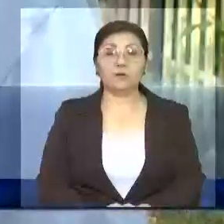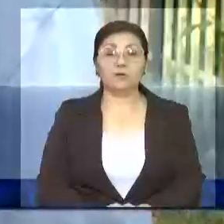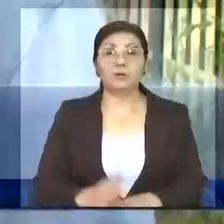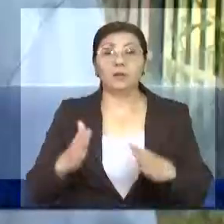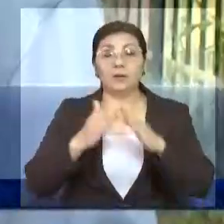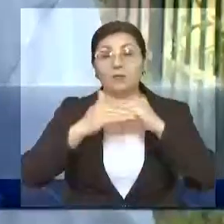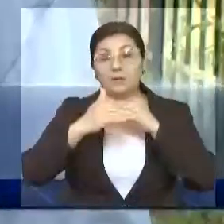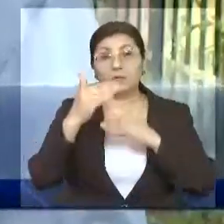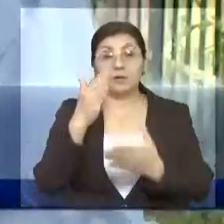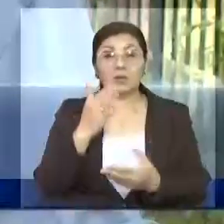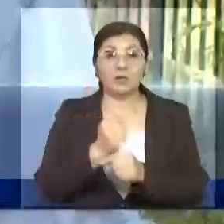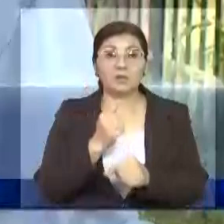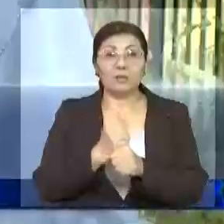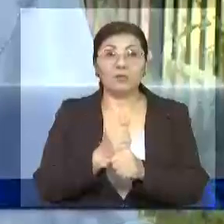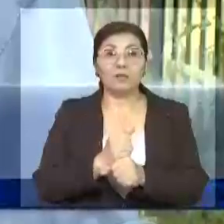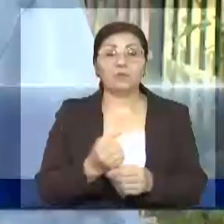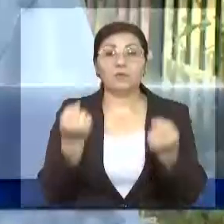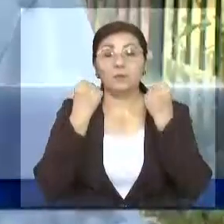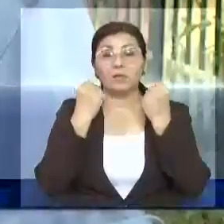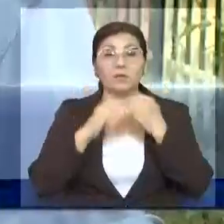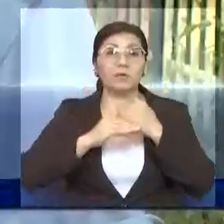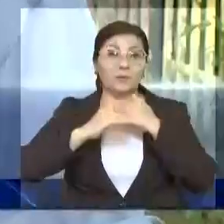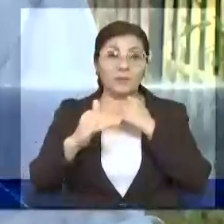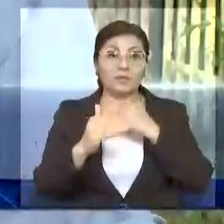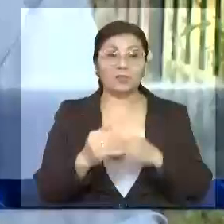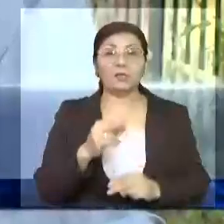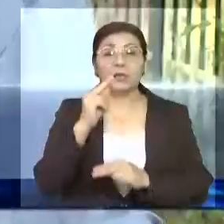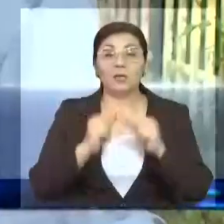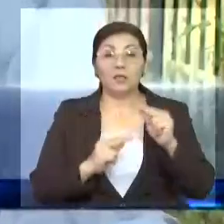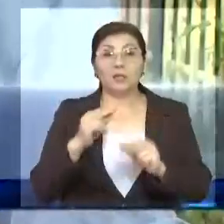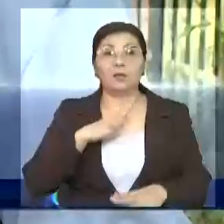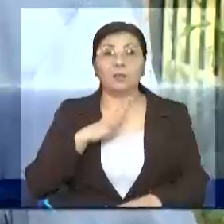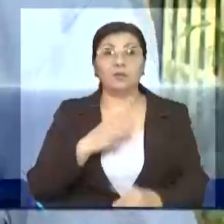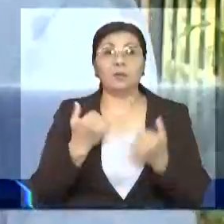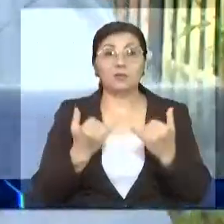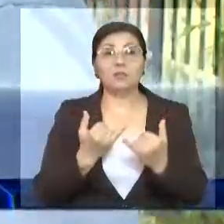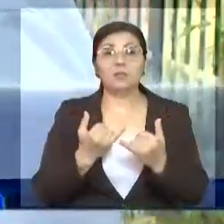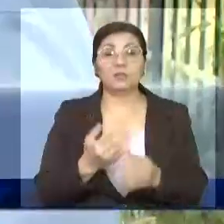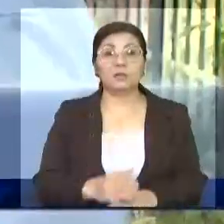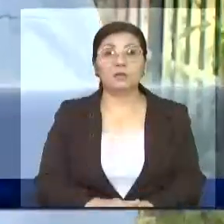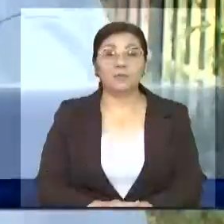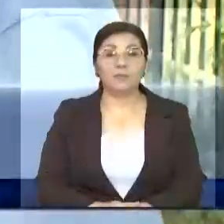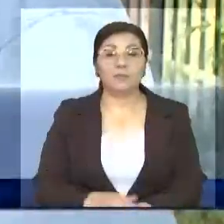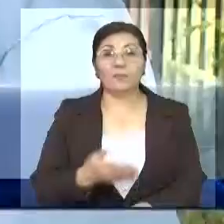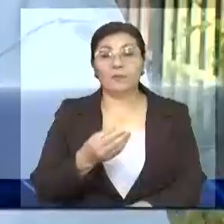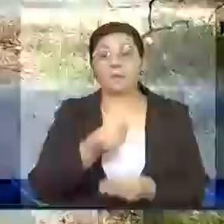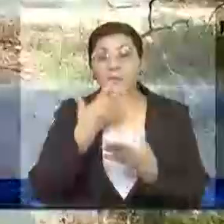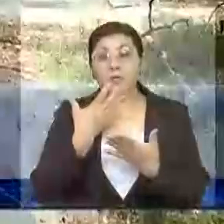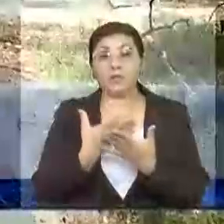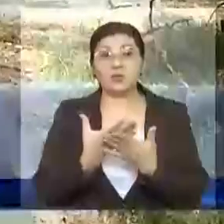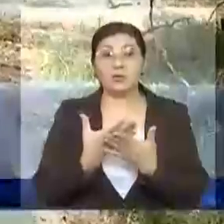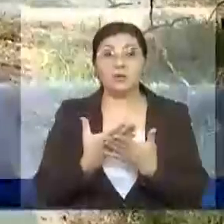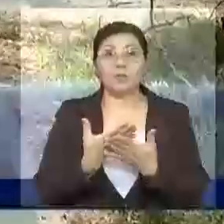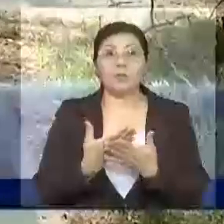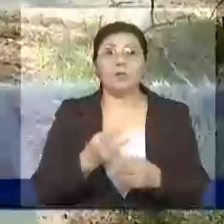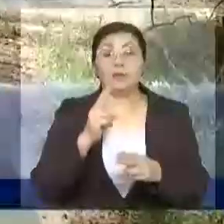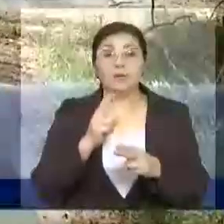делается Вот эти спортивные площадки беседки Ну данно время м я расскажу про это здесь пока не